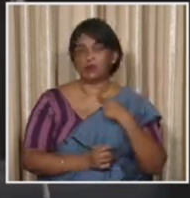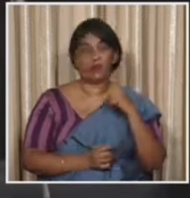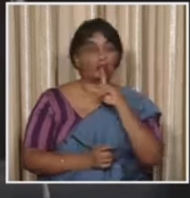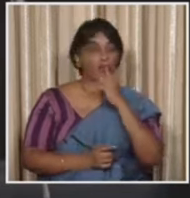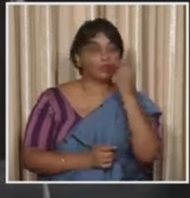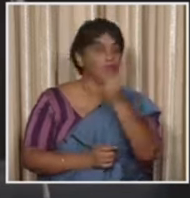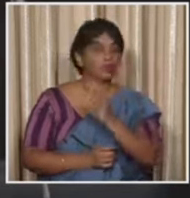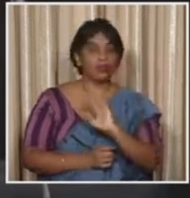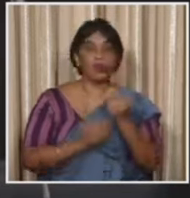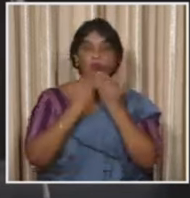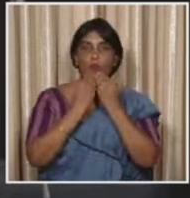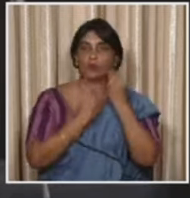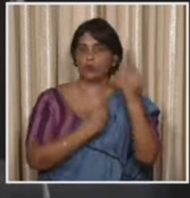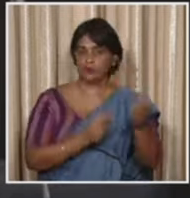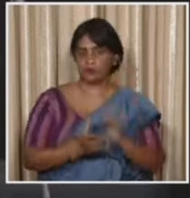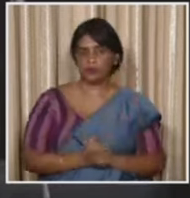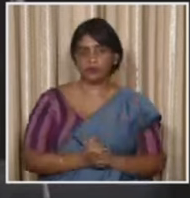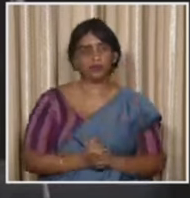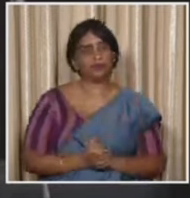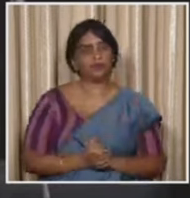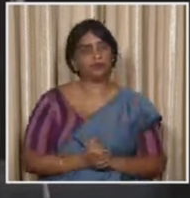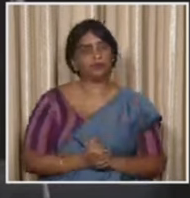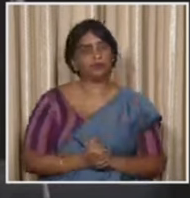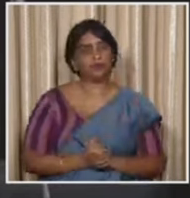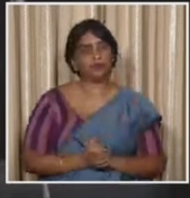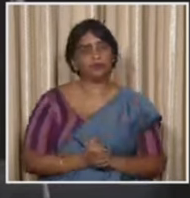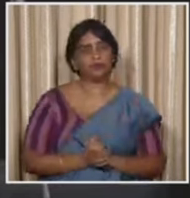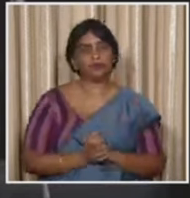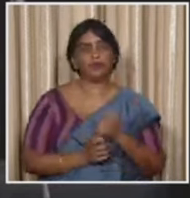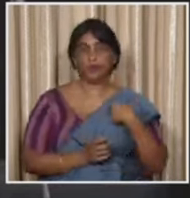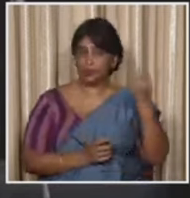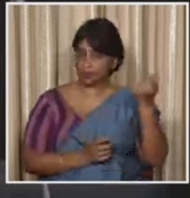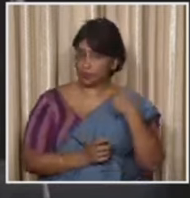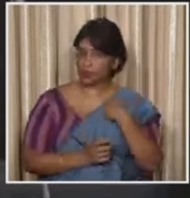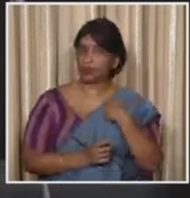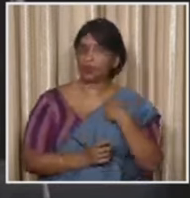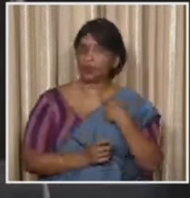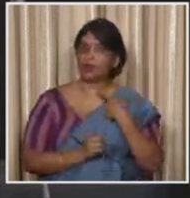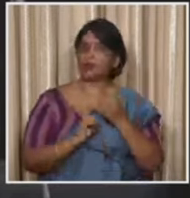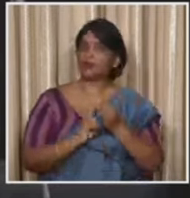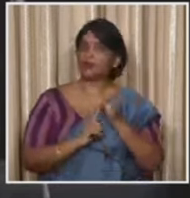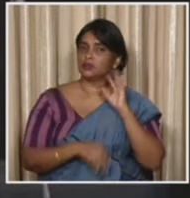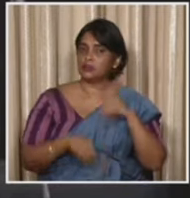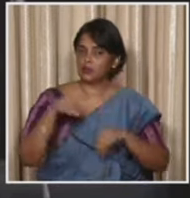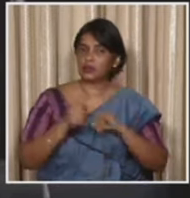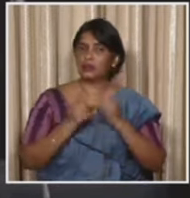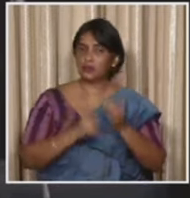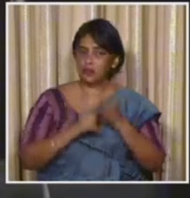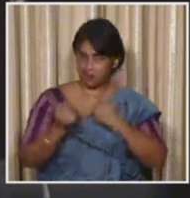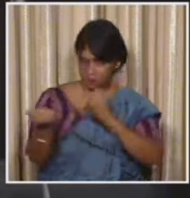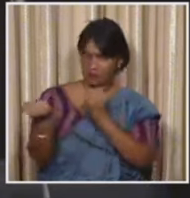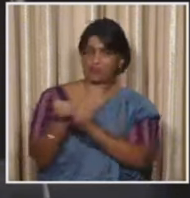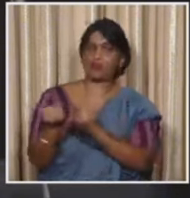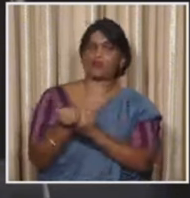කියලා එතුමාට උපදෙස් ලැබිලා තියෙනවා කිව්වා. එයාට එතුමා ඇහුවා මගෙන් මම ජනාධිපතිවරණේ සජිත් ප්‍රේමදාසට වැඩ කරනවද